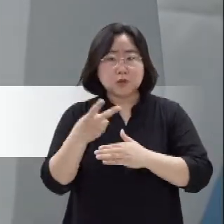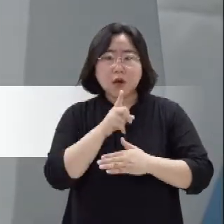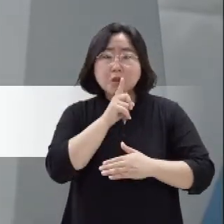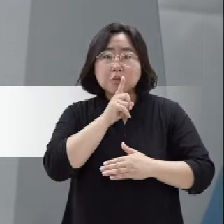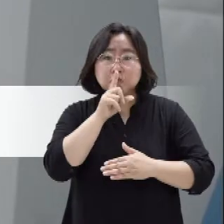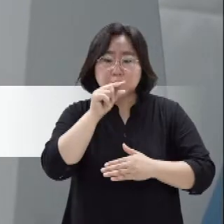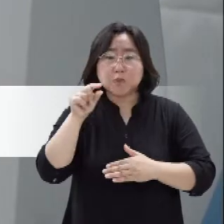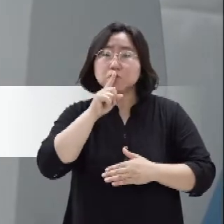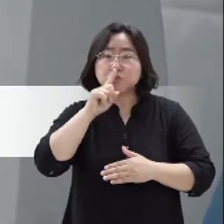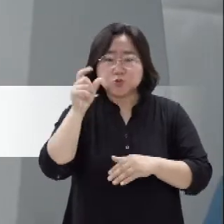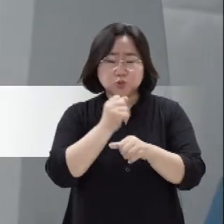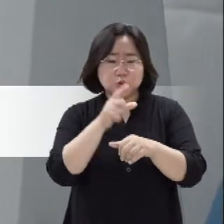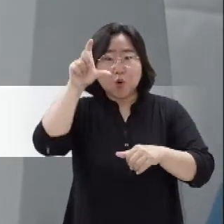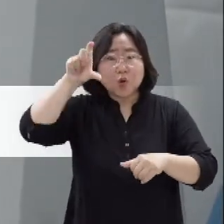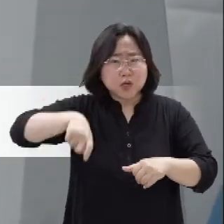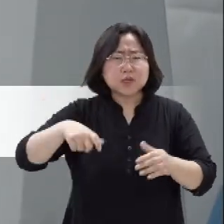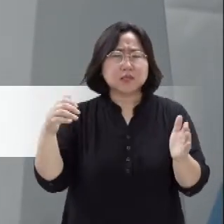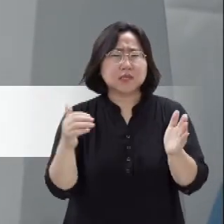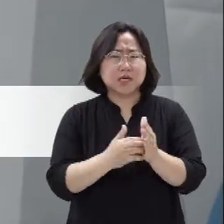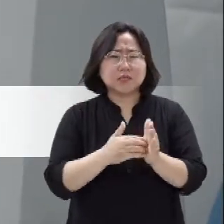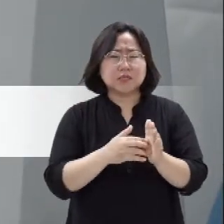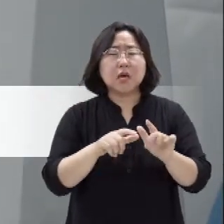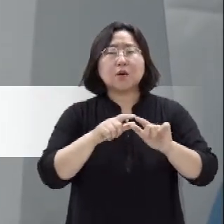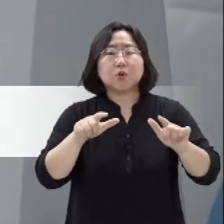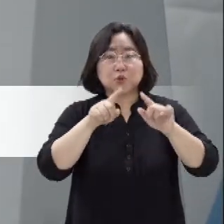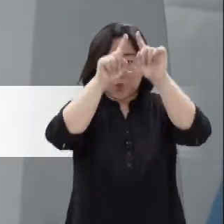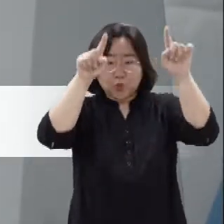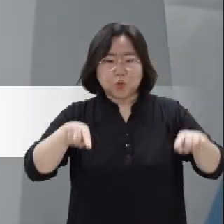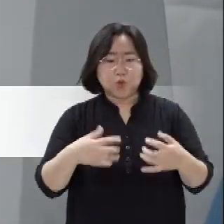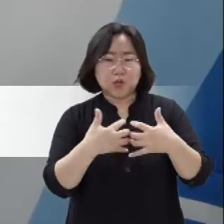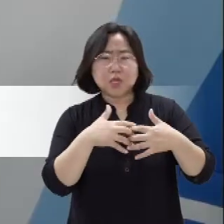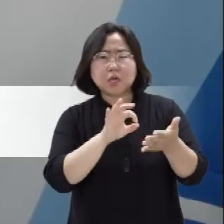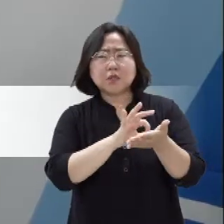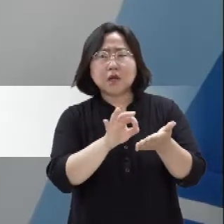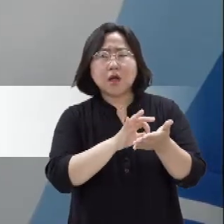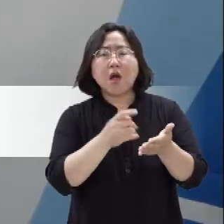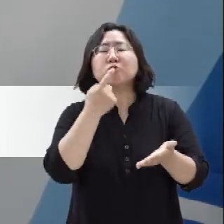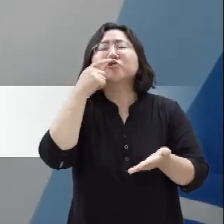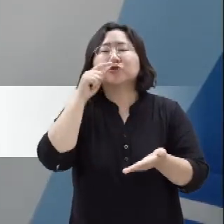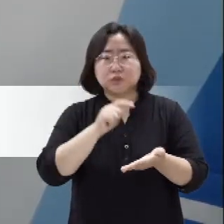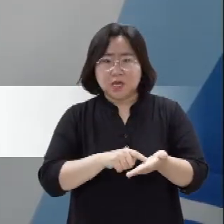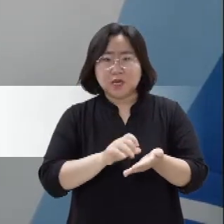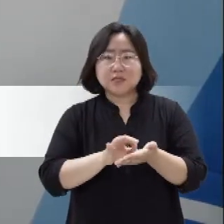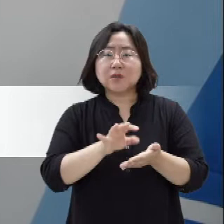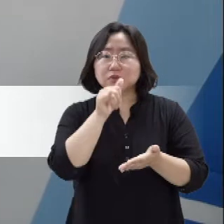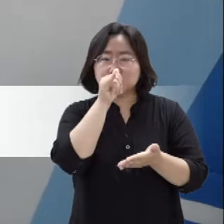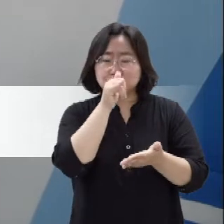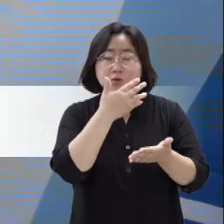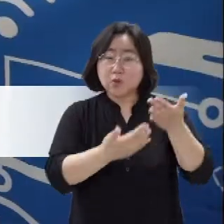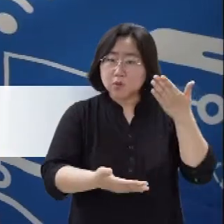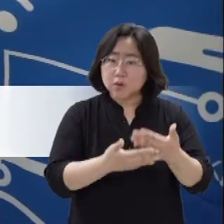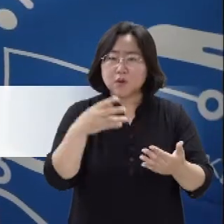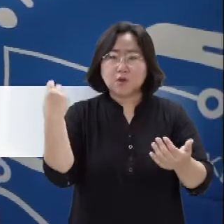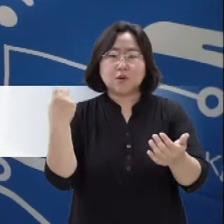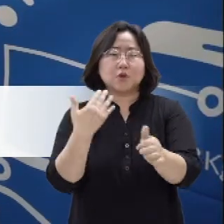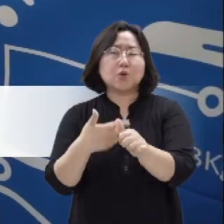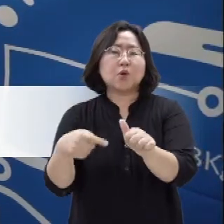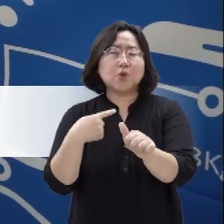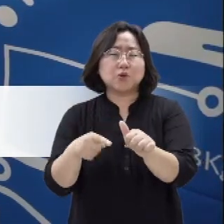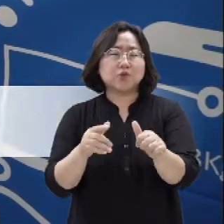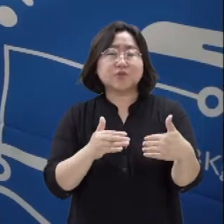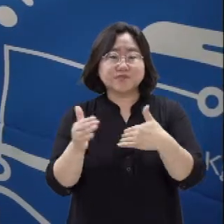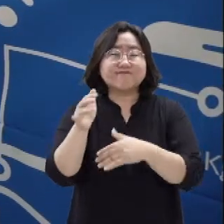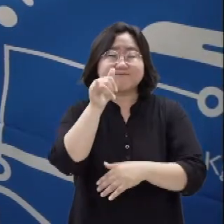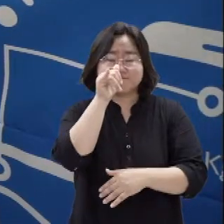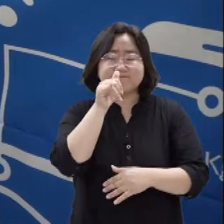주문부터 결제까지 일상생활에서 키오스크를 어렵지 않게 사용할 수 있도록 체험과 교육이 진행되고